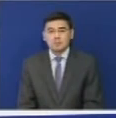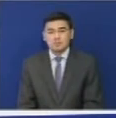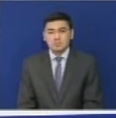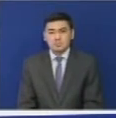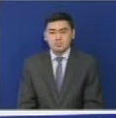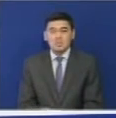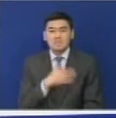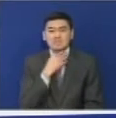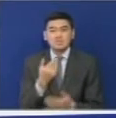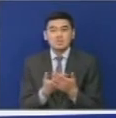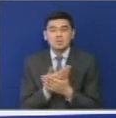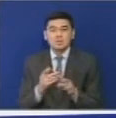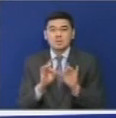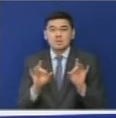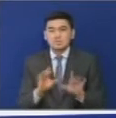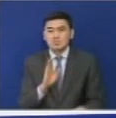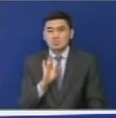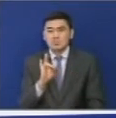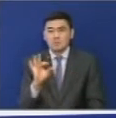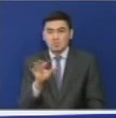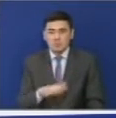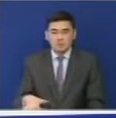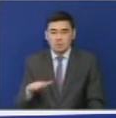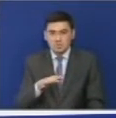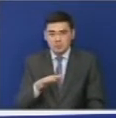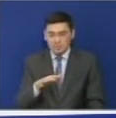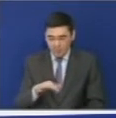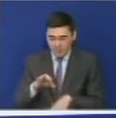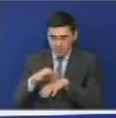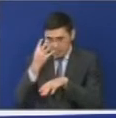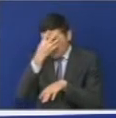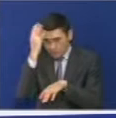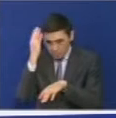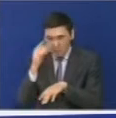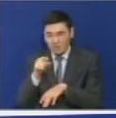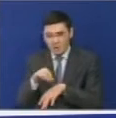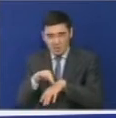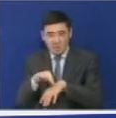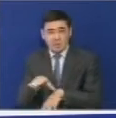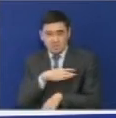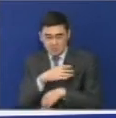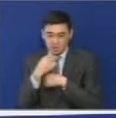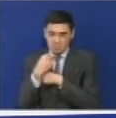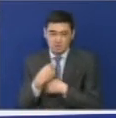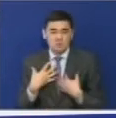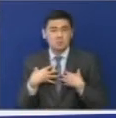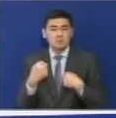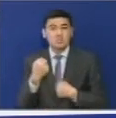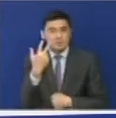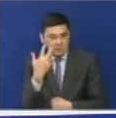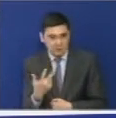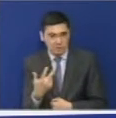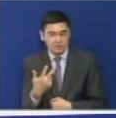Өңір жаңалықтары, Шығыс Қазақстан облысында COVID-19-дан 3 адам сауығып шықты. Бұл туралы бүгін облыстық денсаулық сақтау